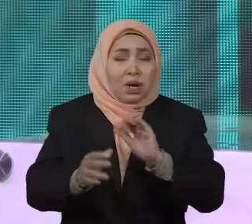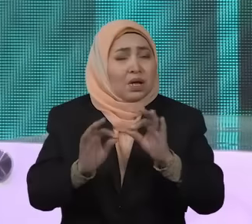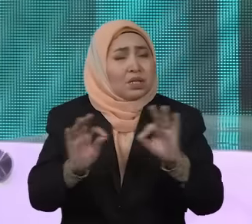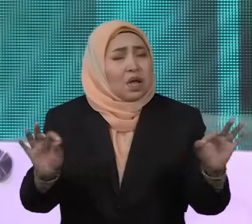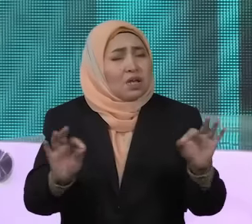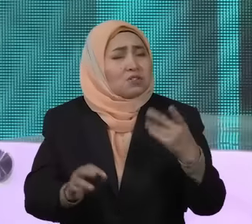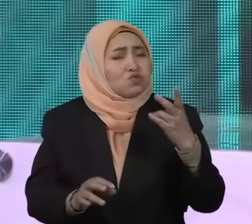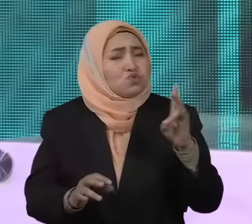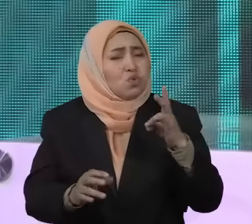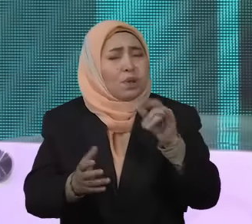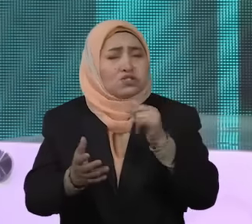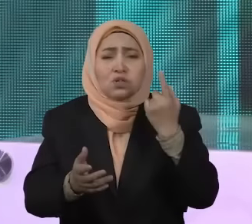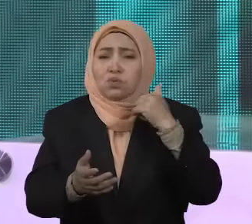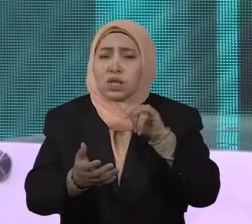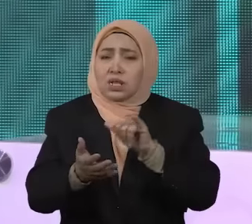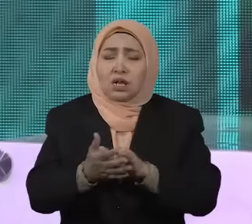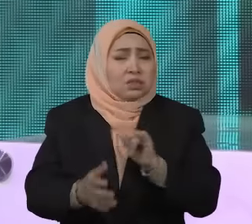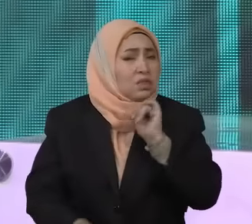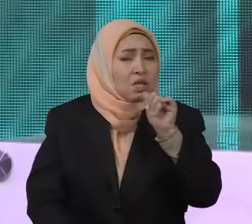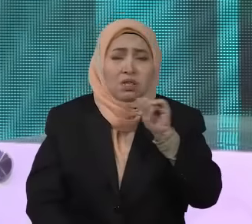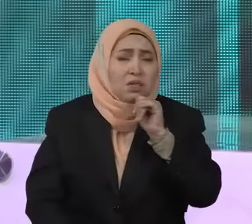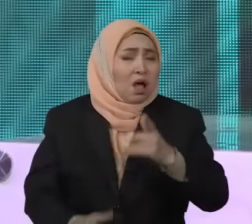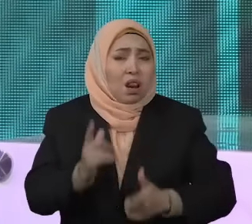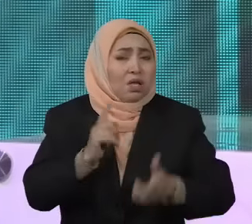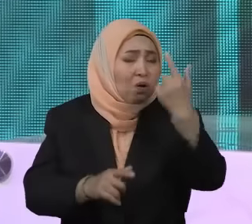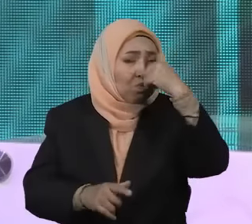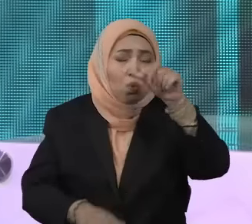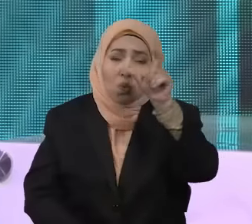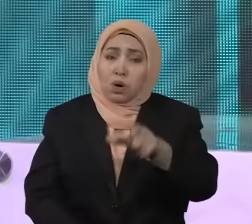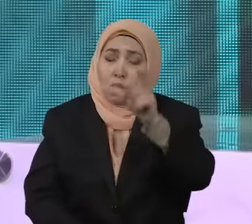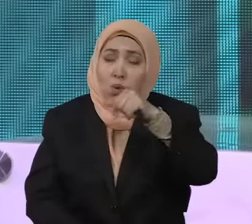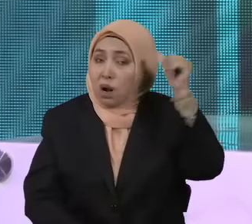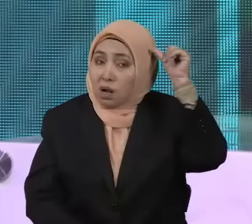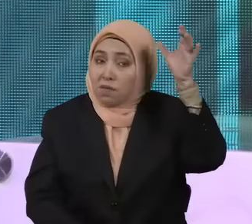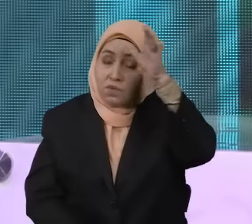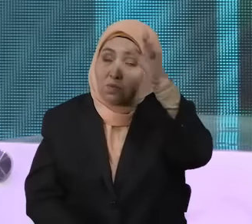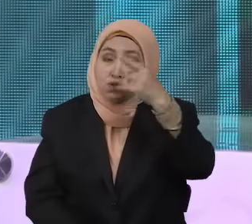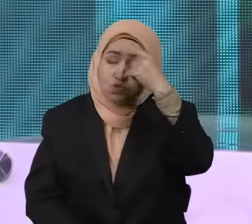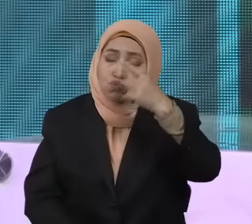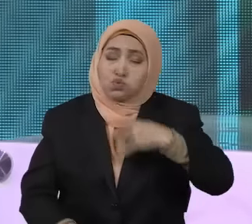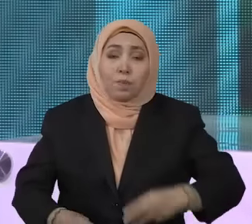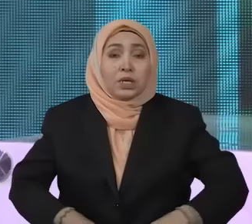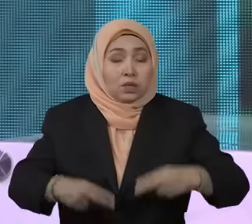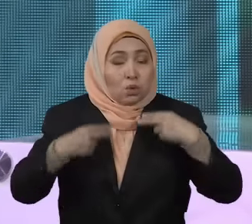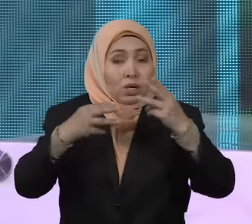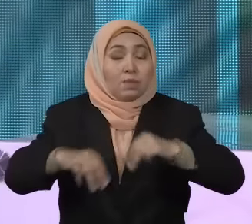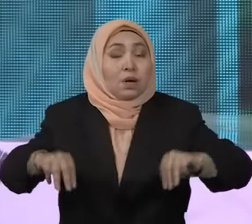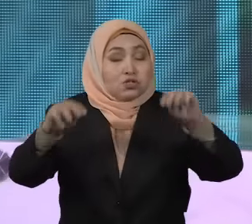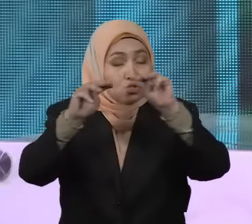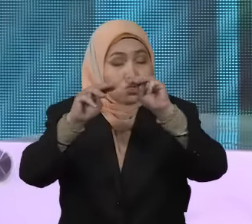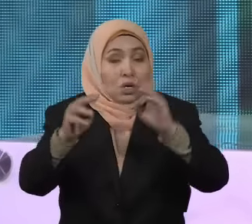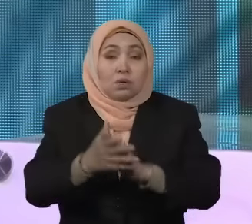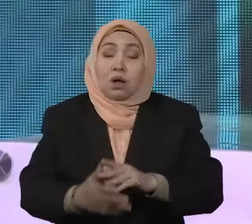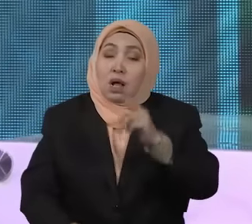ke-17, makana lil musyrikin, tidak layak bagi orang-orang musyrikin itu untuk memakmurkan masjidallah. Kan